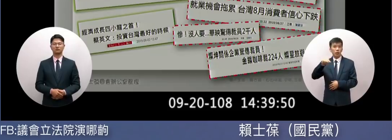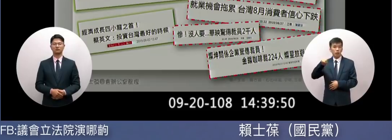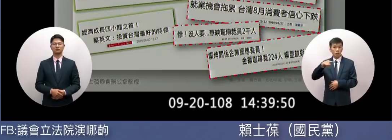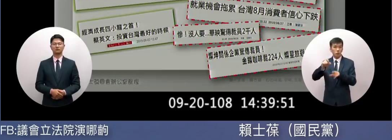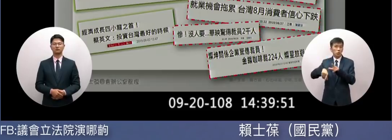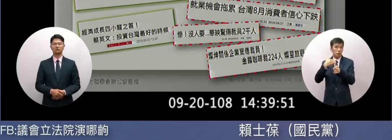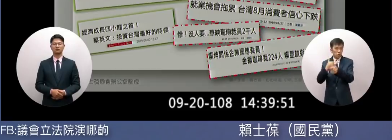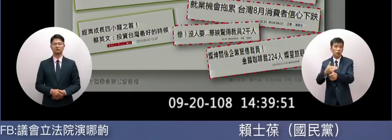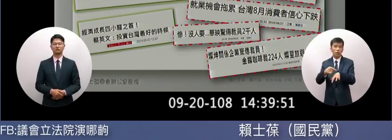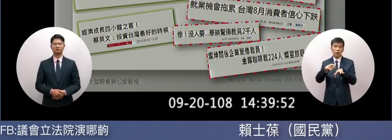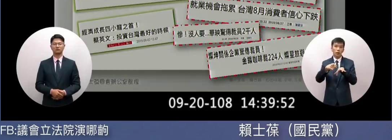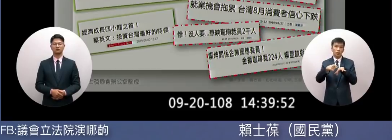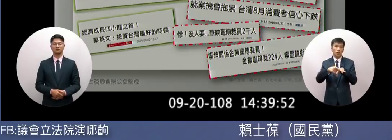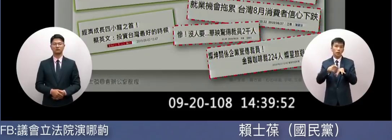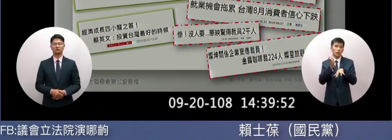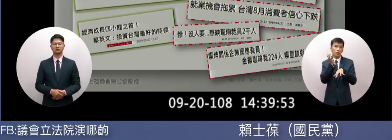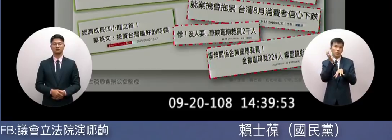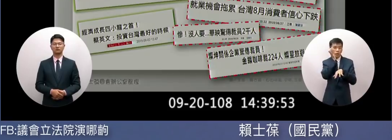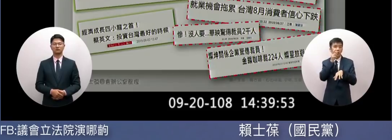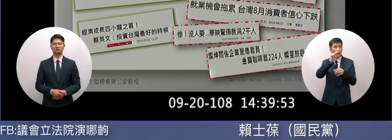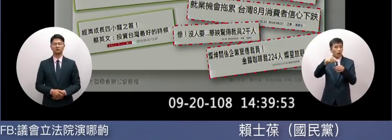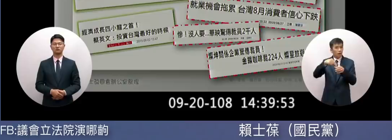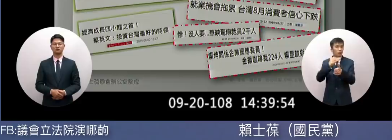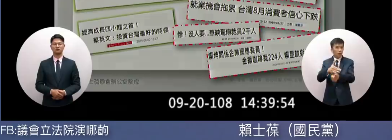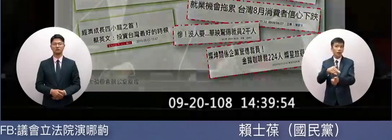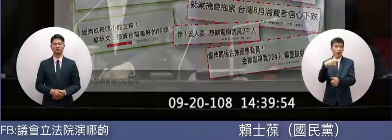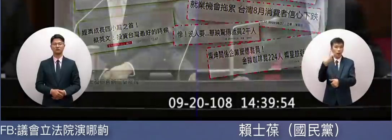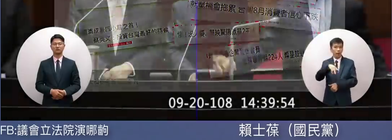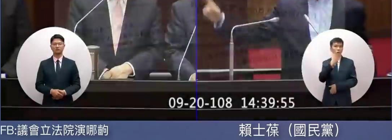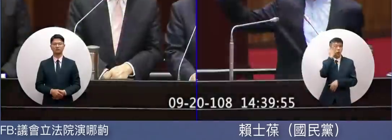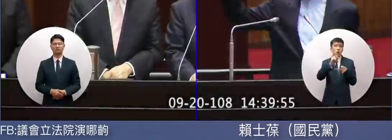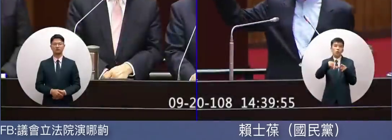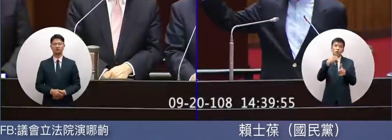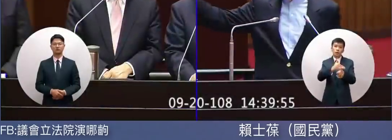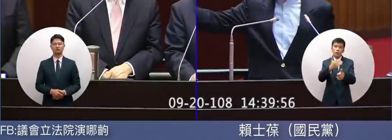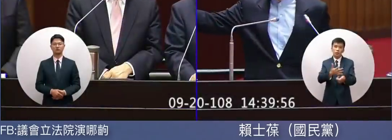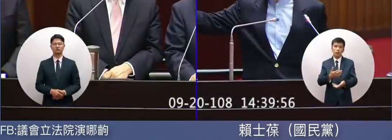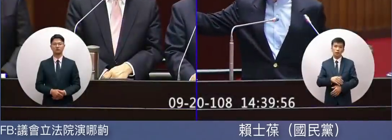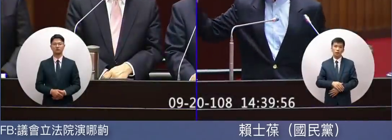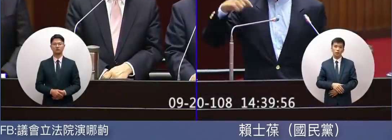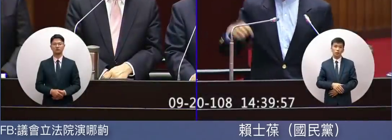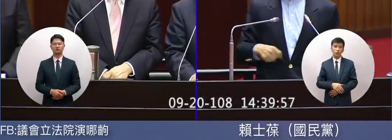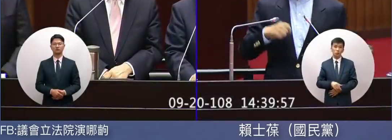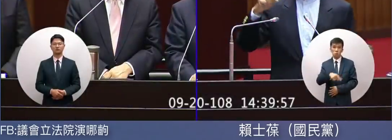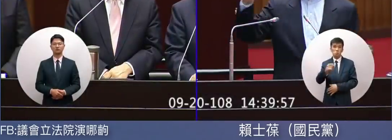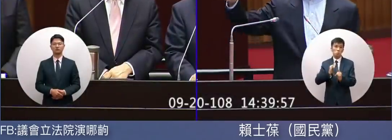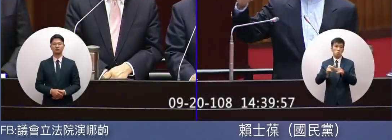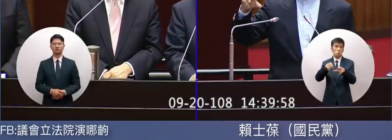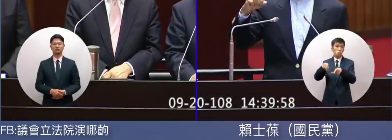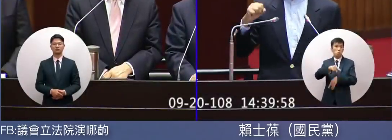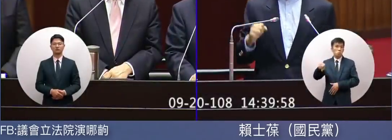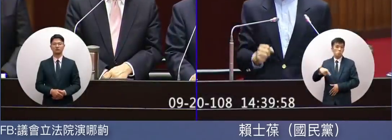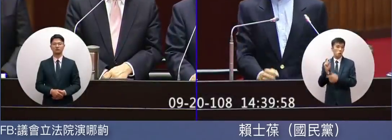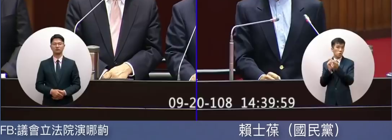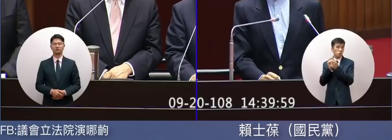啡裁员，灿星旅游裁员等等等等，这是民间的。一个月我去餐